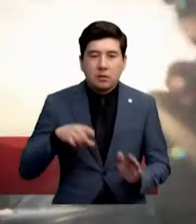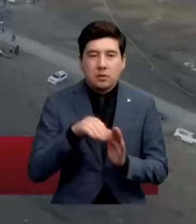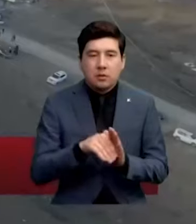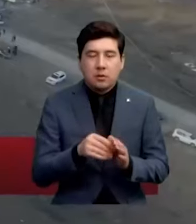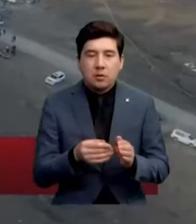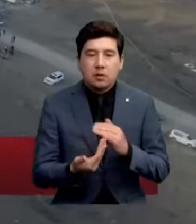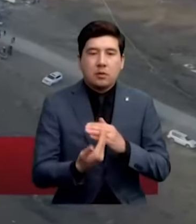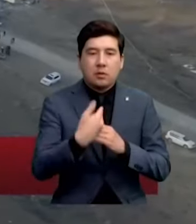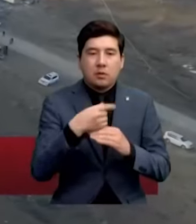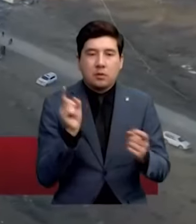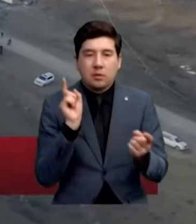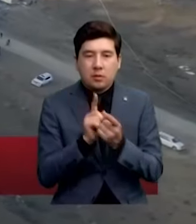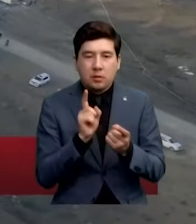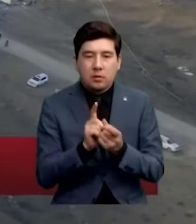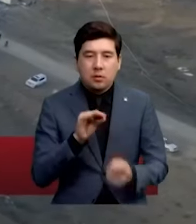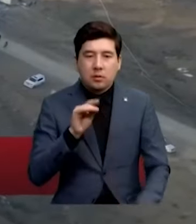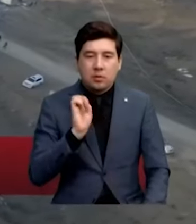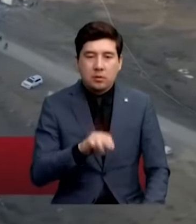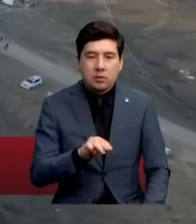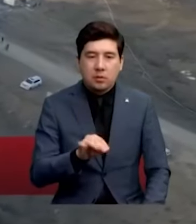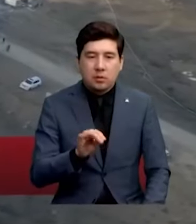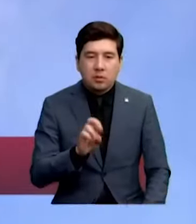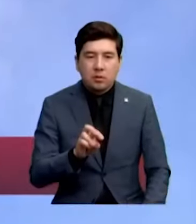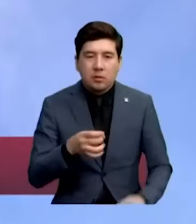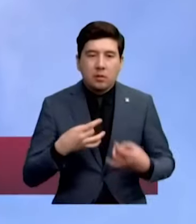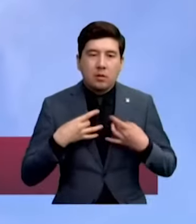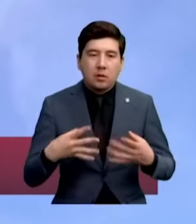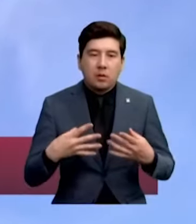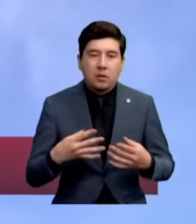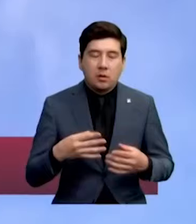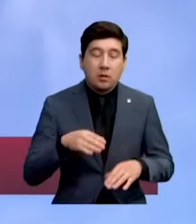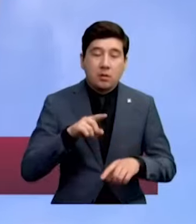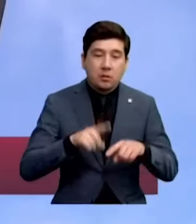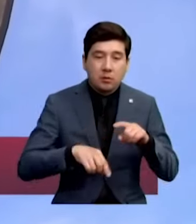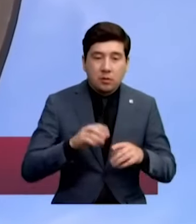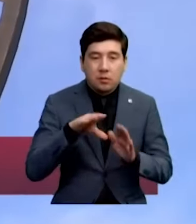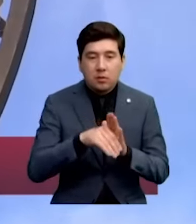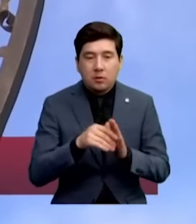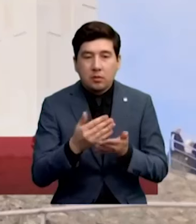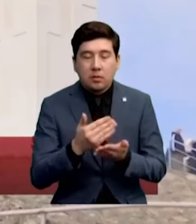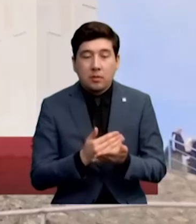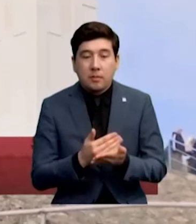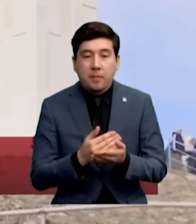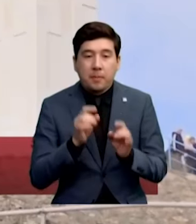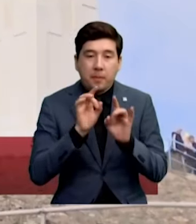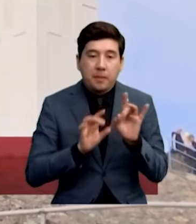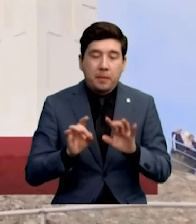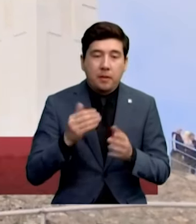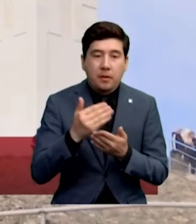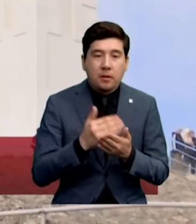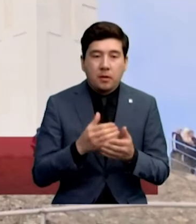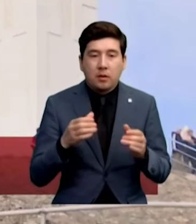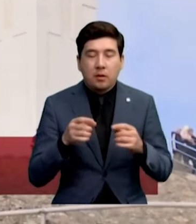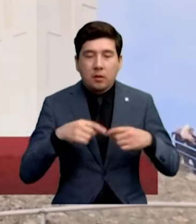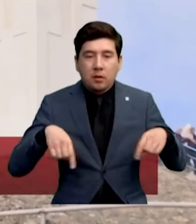қарсалу Отпантау басында жиналған жұртшылыққа мерекелік көңіл күйді сезіндіру, ұлттық салт пен дәстүрді әдемі насихаттау осы